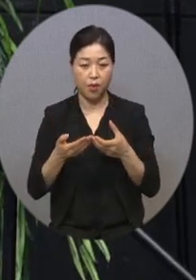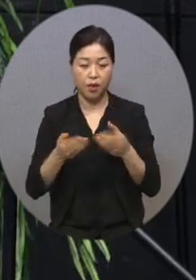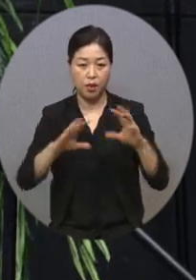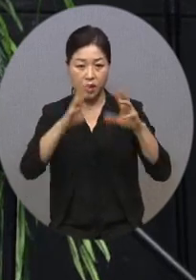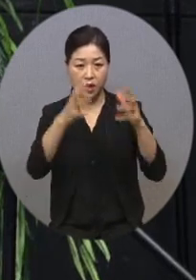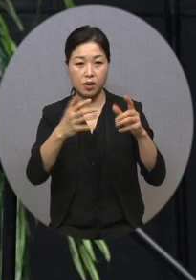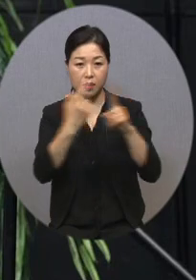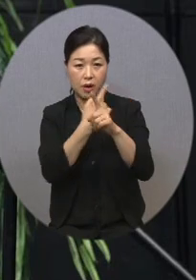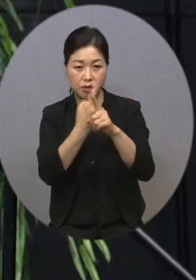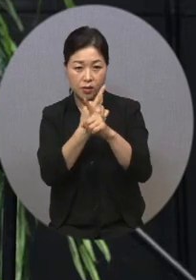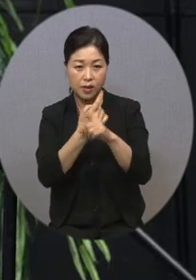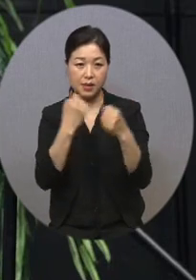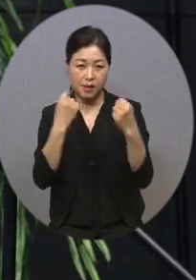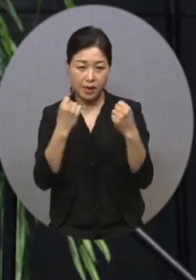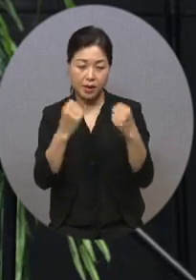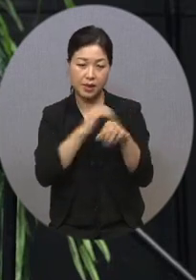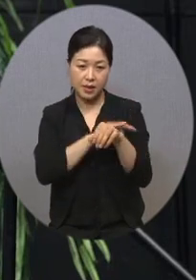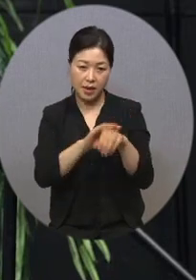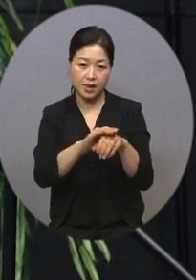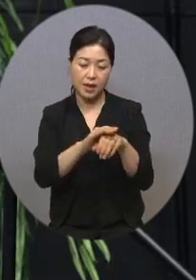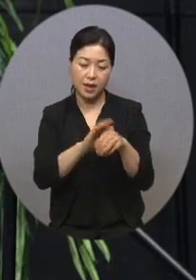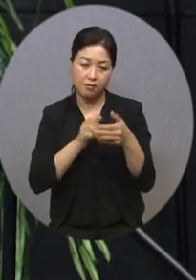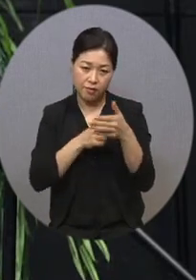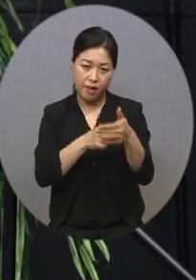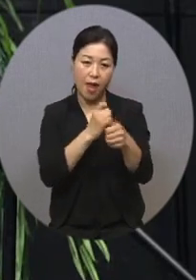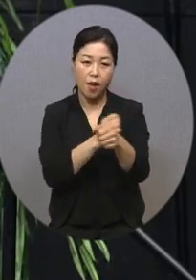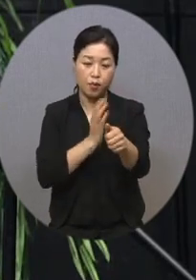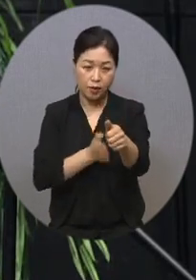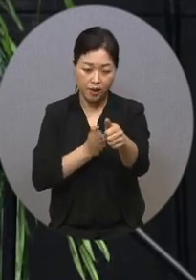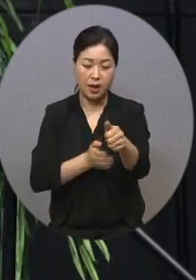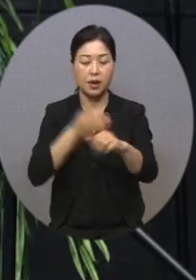쓸 수가 있다는 것을 바랍니다.